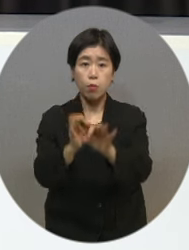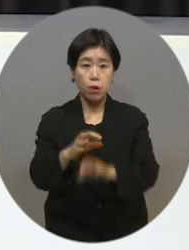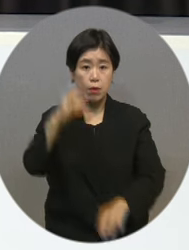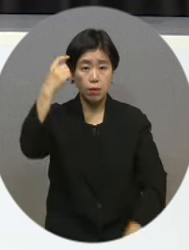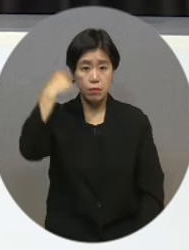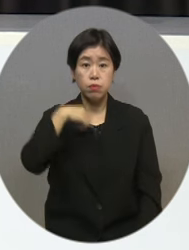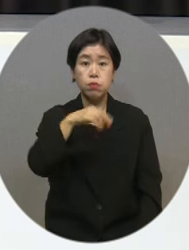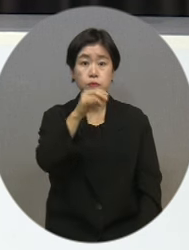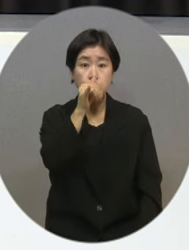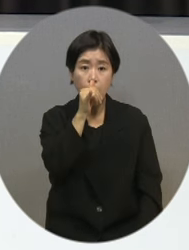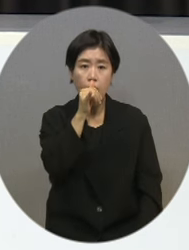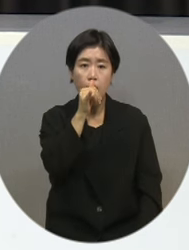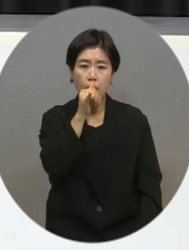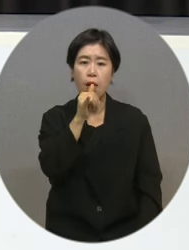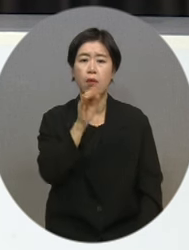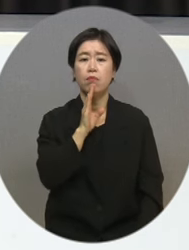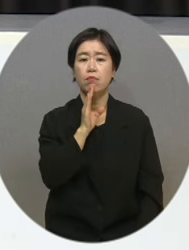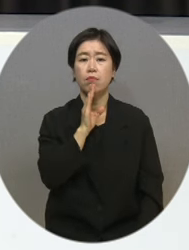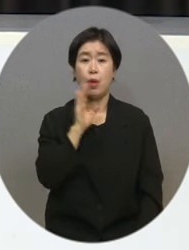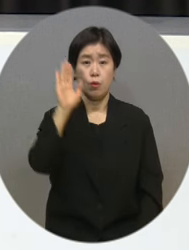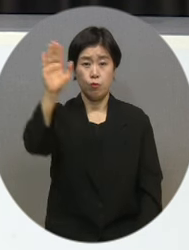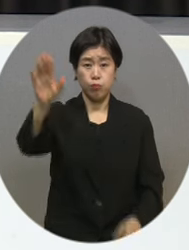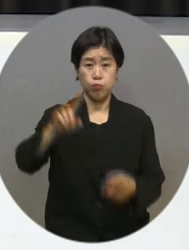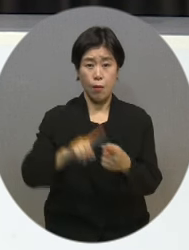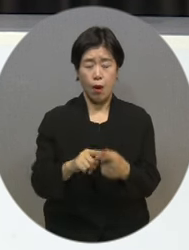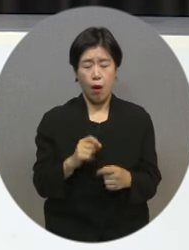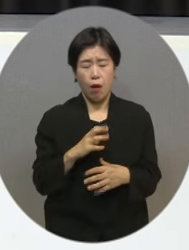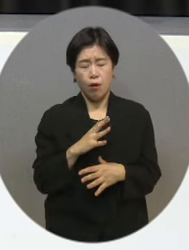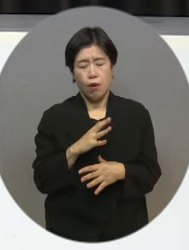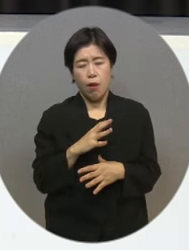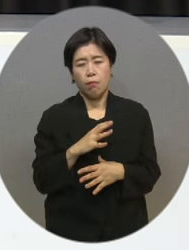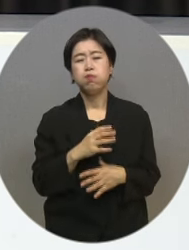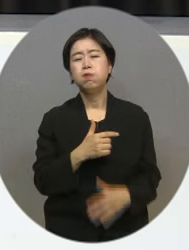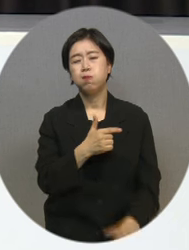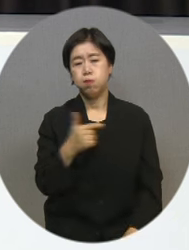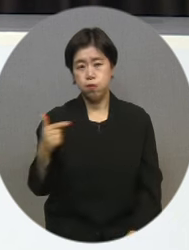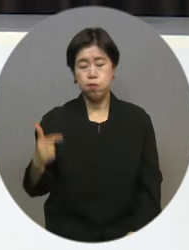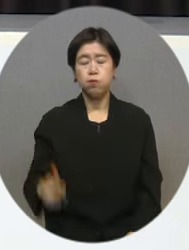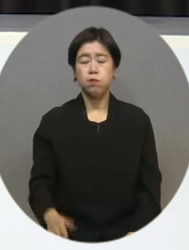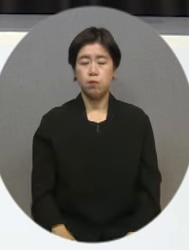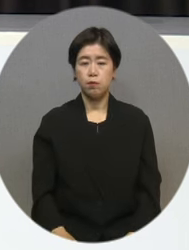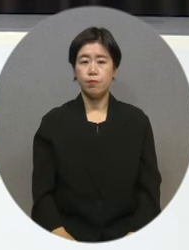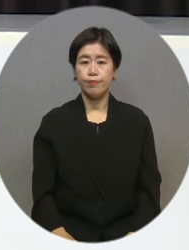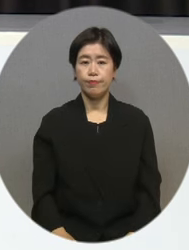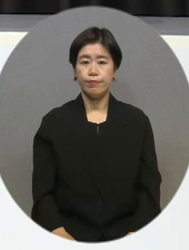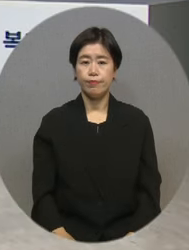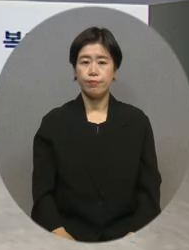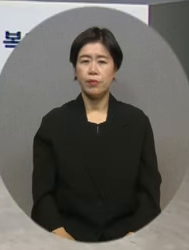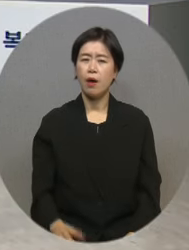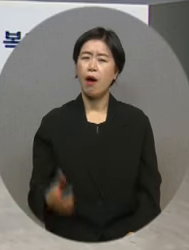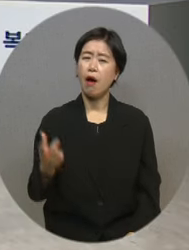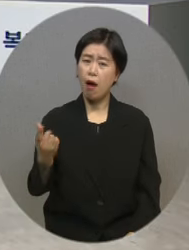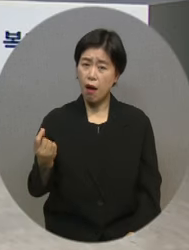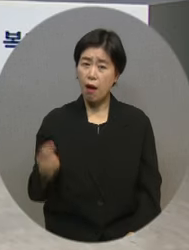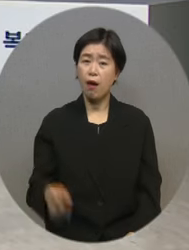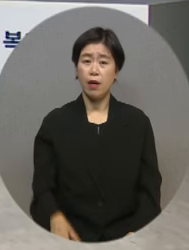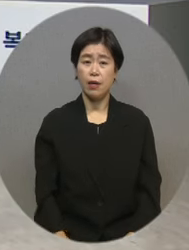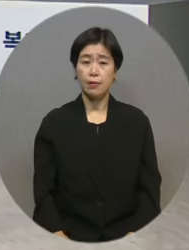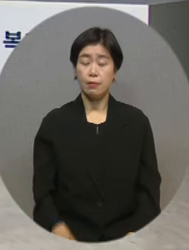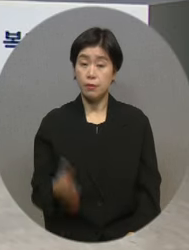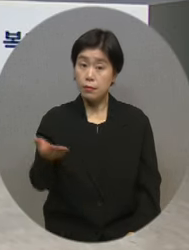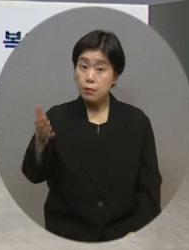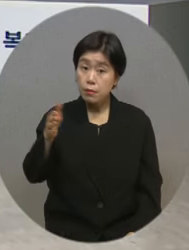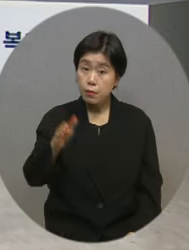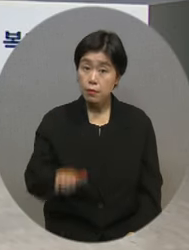이런 막연한 그 미래에 대한 그 두려움이 굉장히 컸던 것 같아요. 아니,